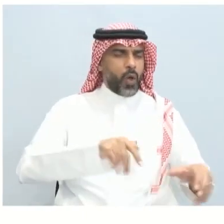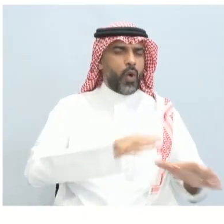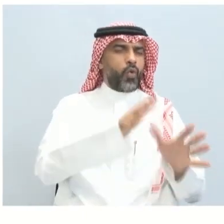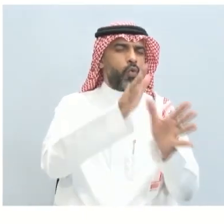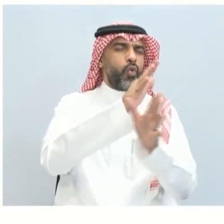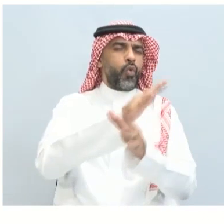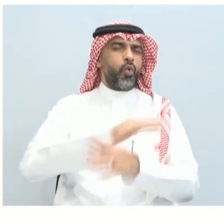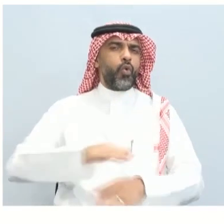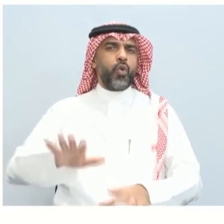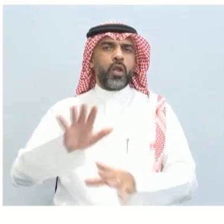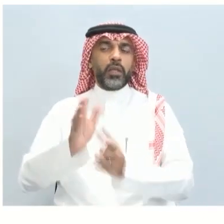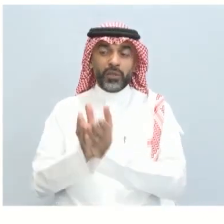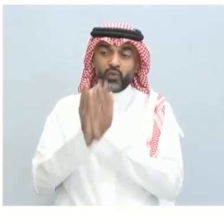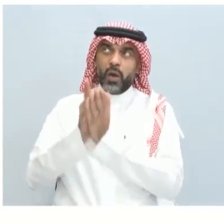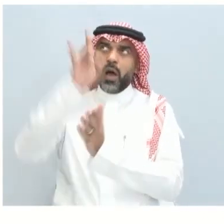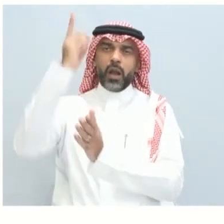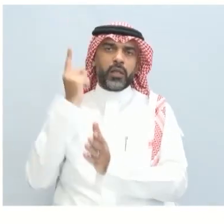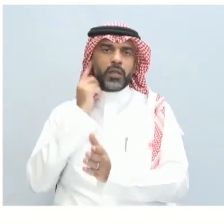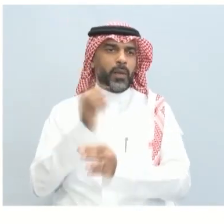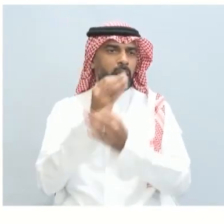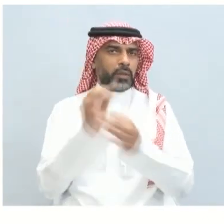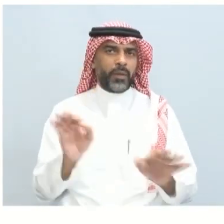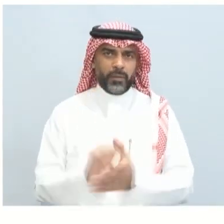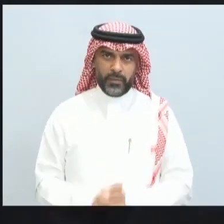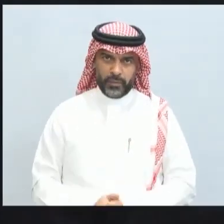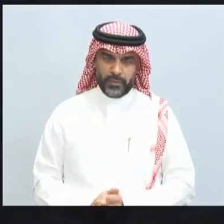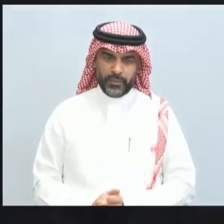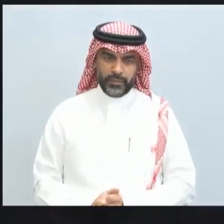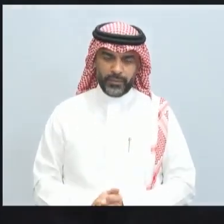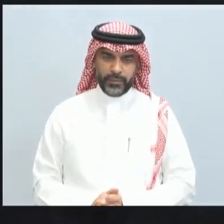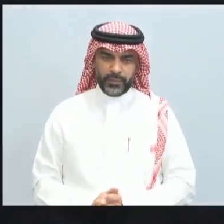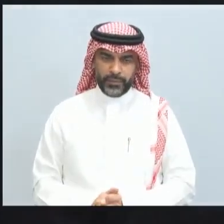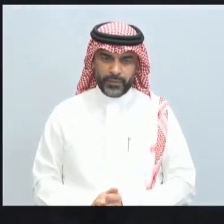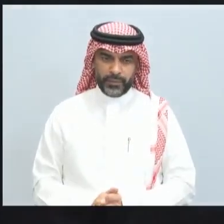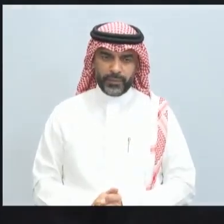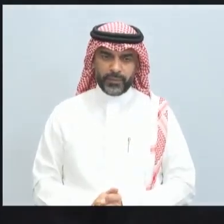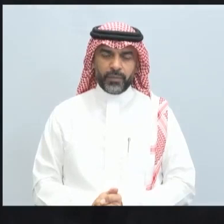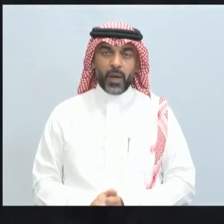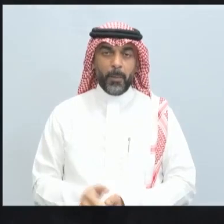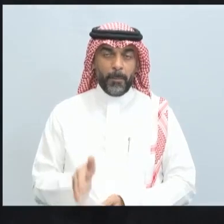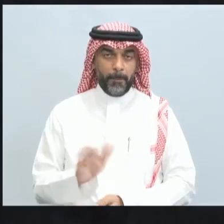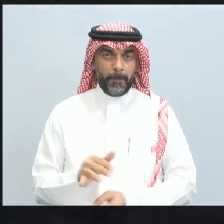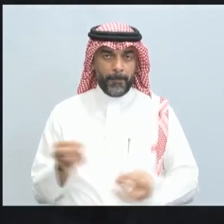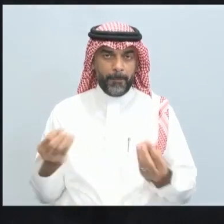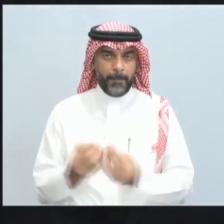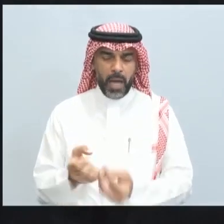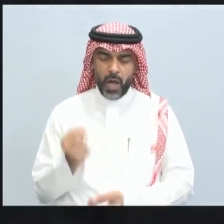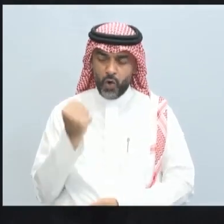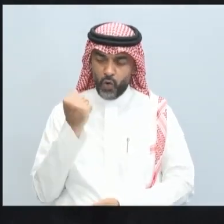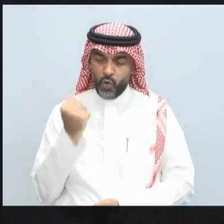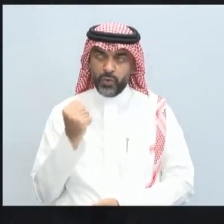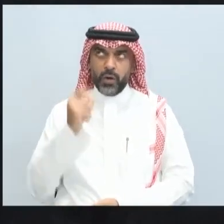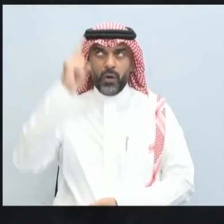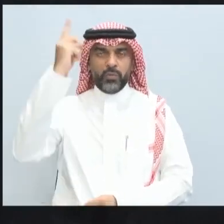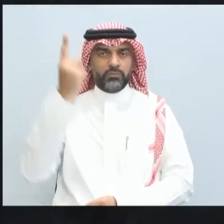اجابتهم ونعلم صعيدا ان لو اجتمع اول اهل الارض اولهم واخرهم وانسهم